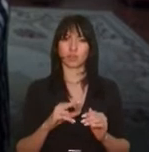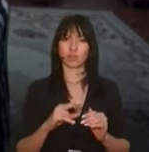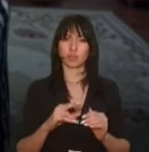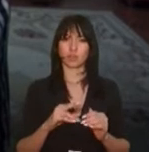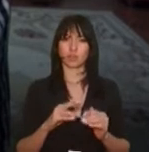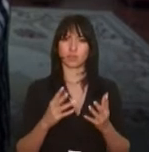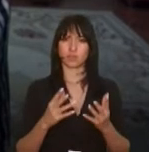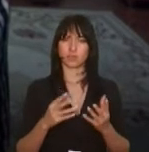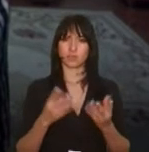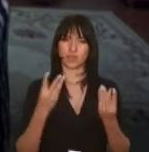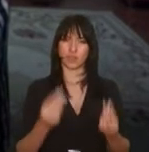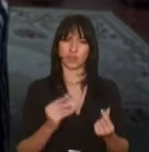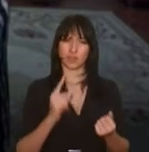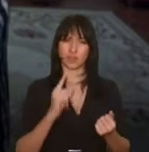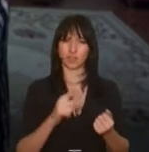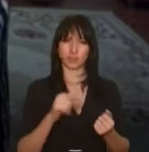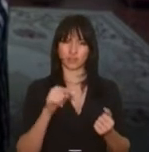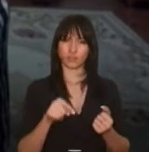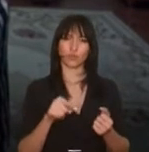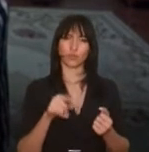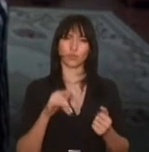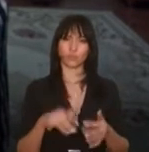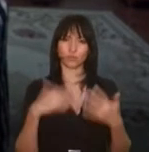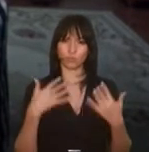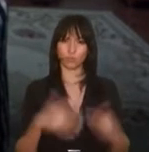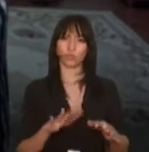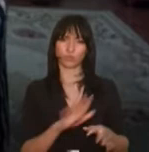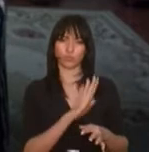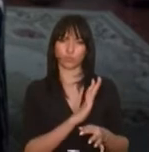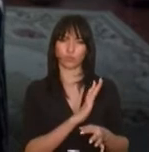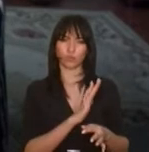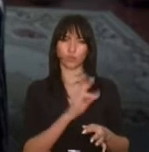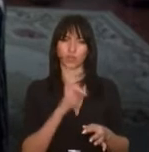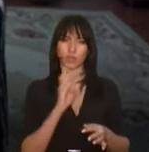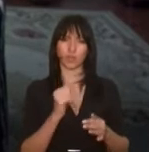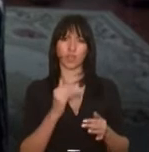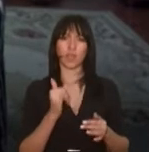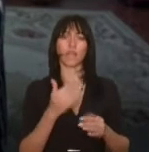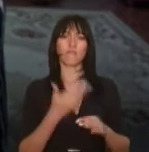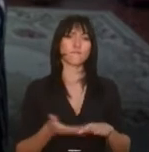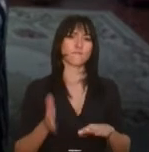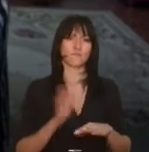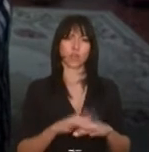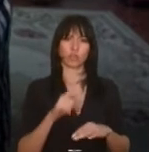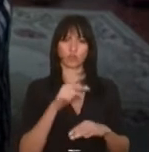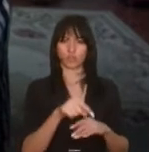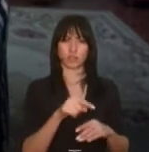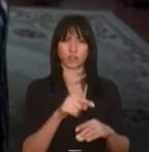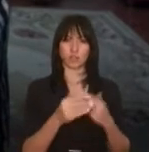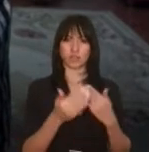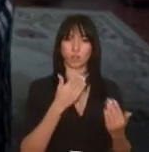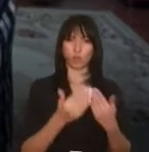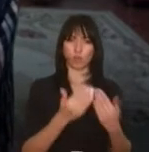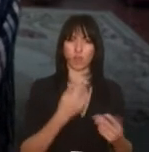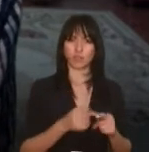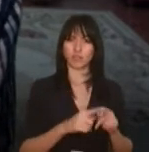вух фонендоскоп, це вже болюче на останніх дітях. І дуже важко сконцентруватися, це по-перше.